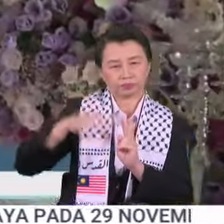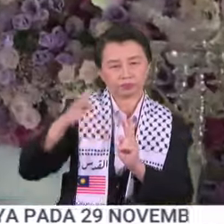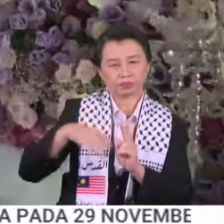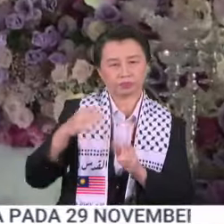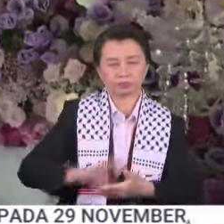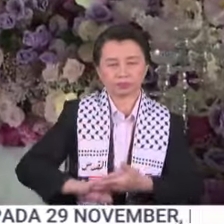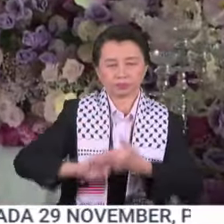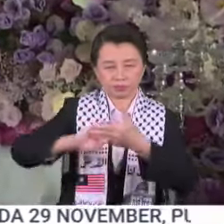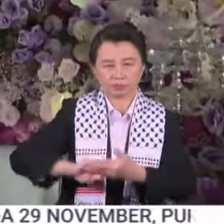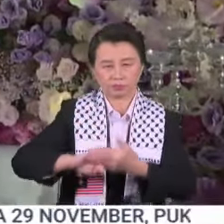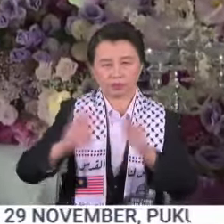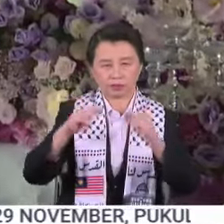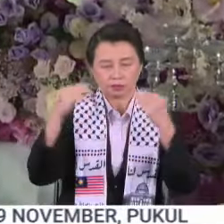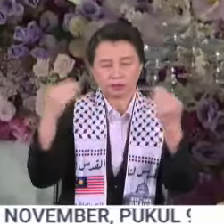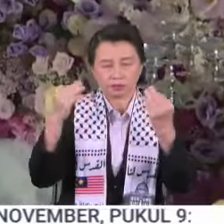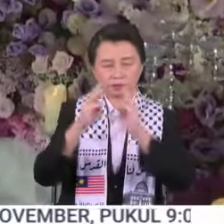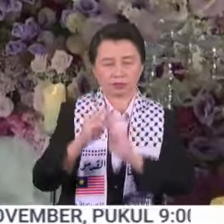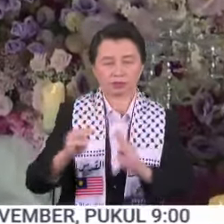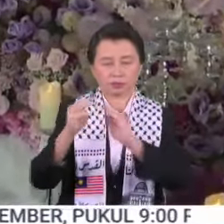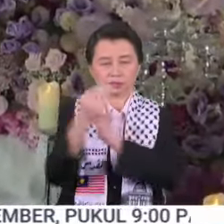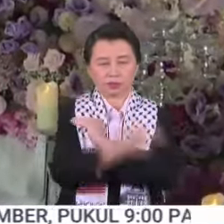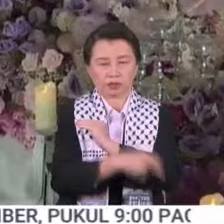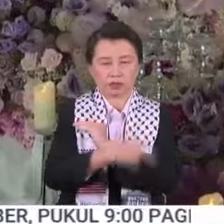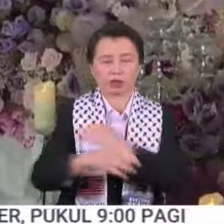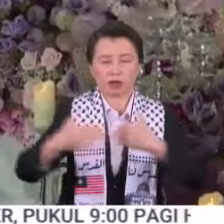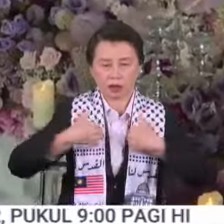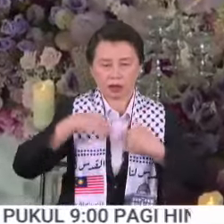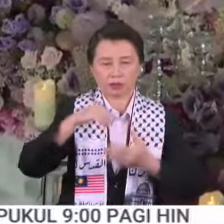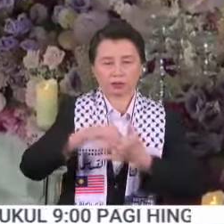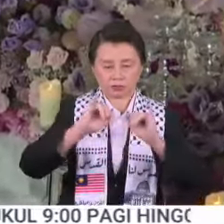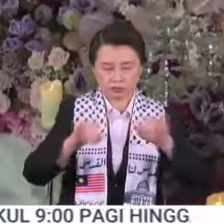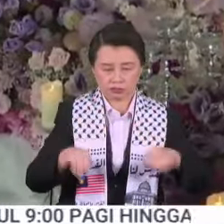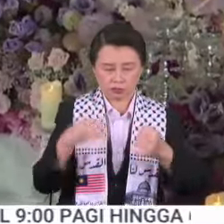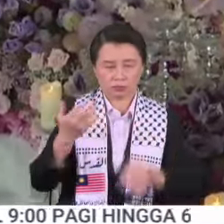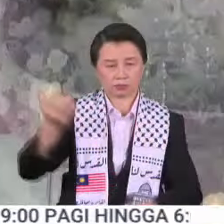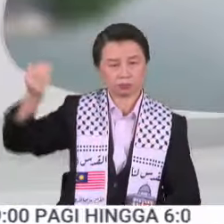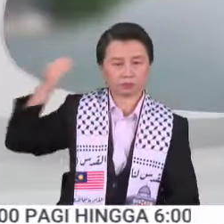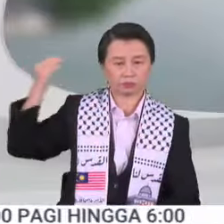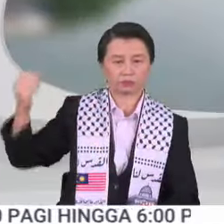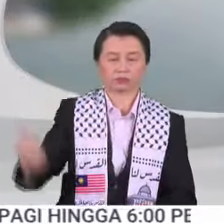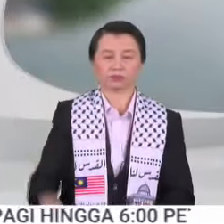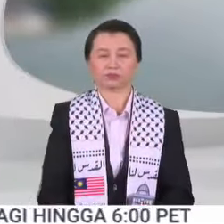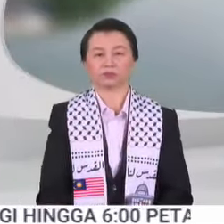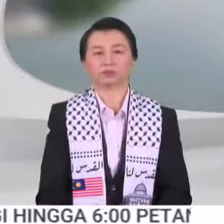akad nikah di Masjid Negeri Kota Kinabalu yang berlangsung Jumaat lepas.